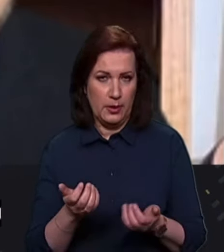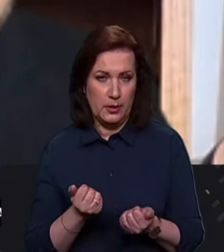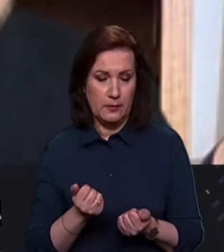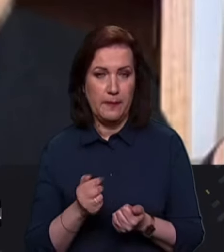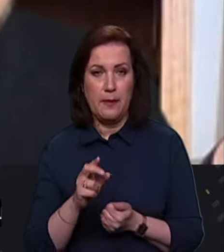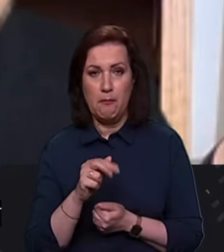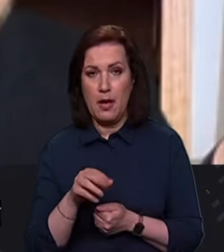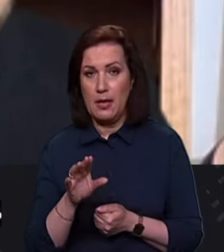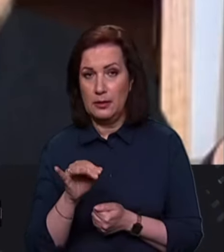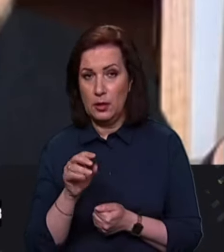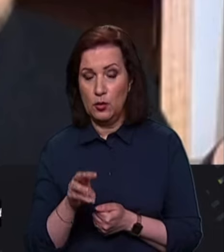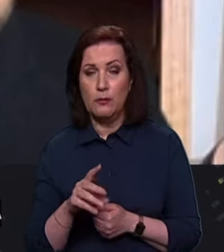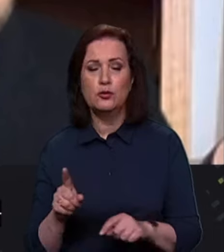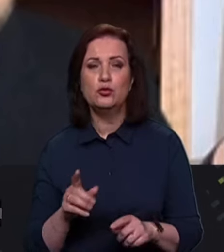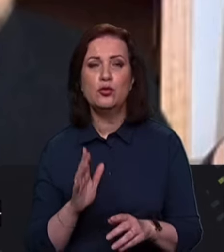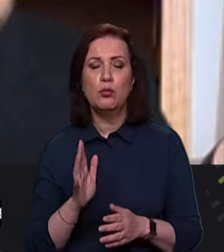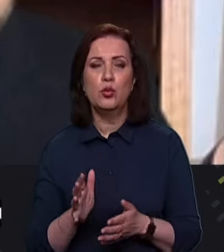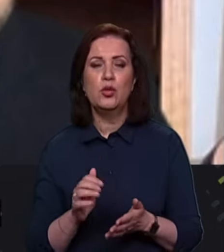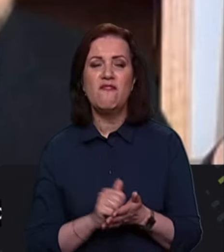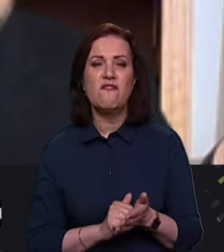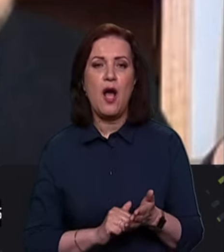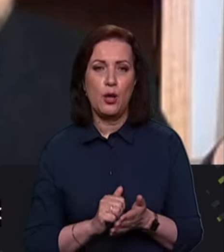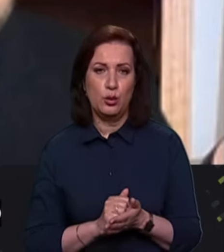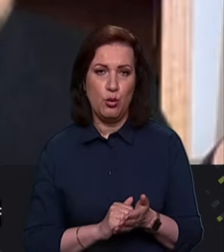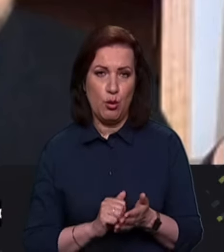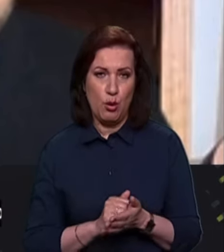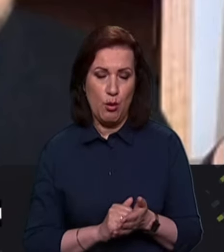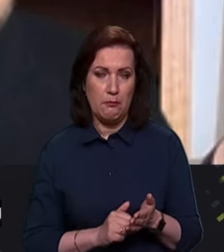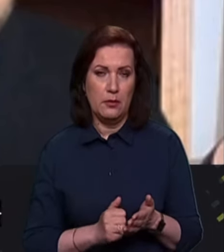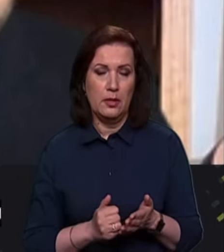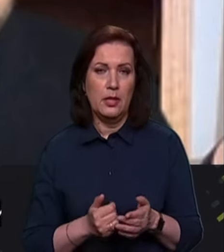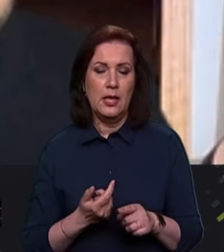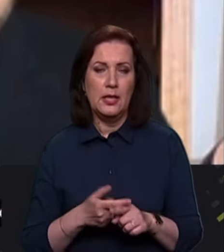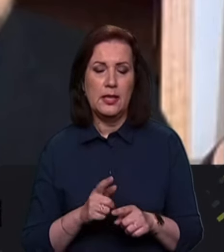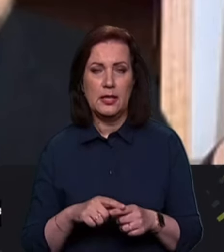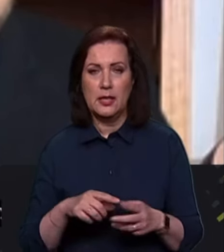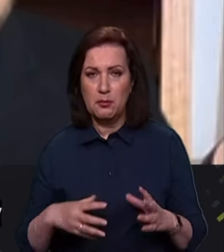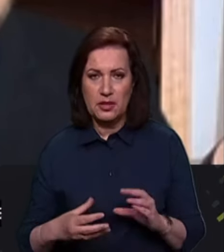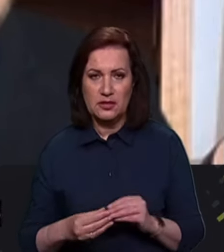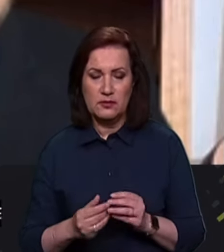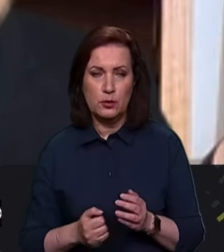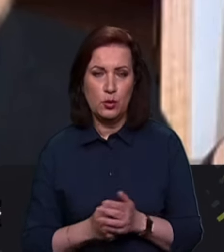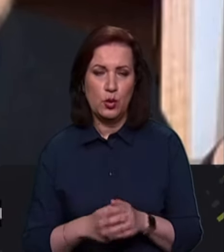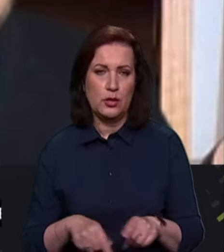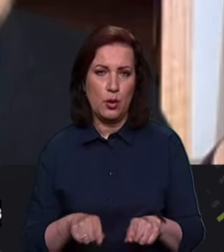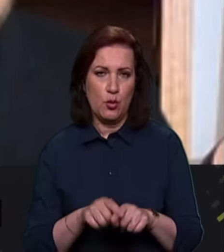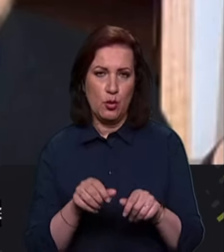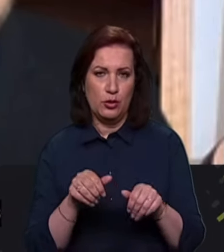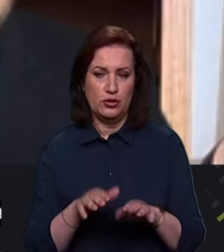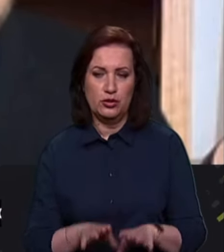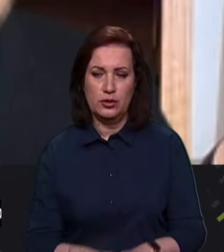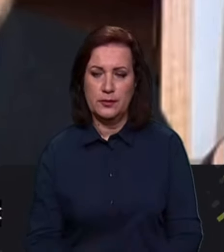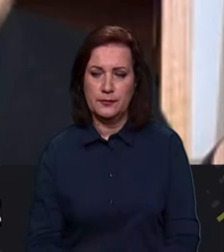Джо Байденом, що стане фактором, який призведе до такого рішення?